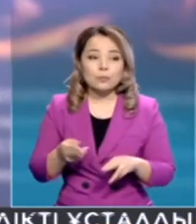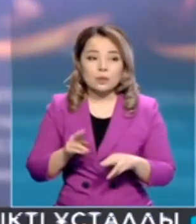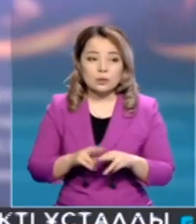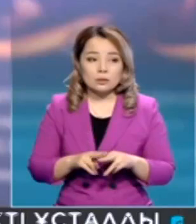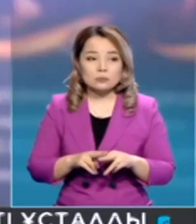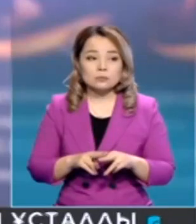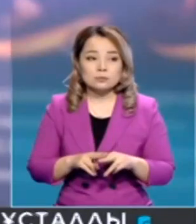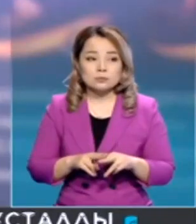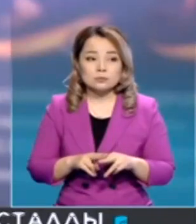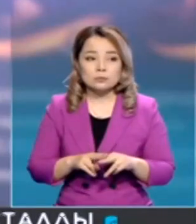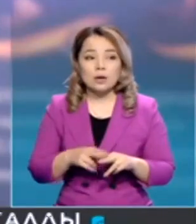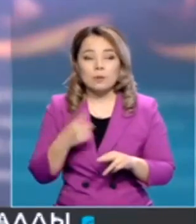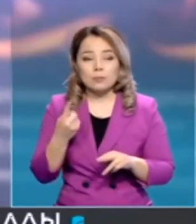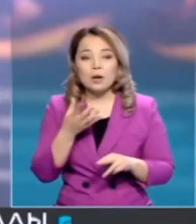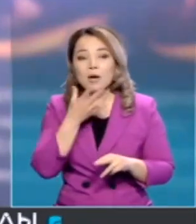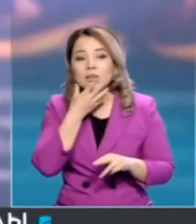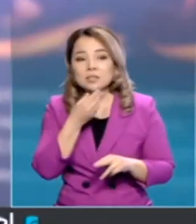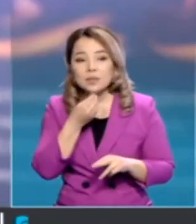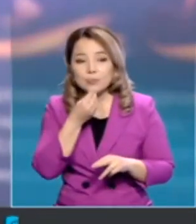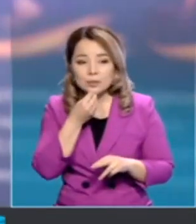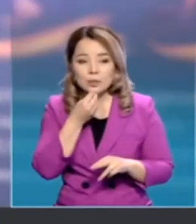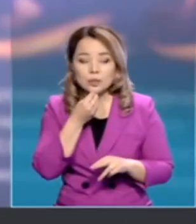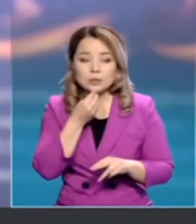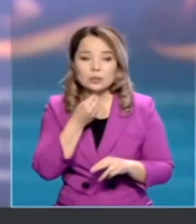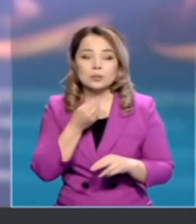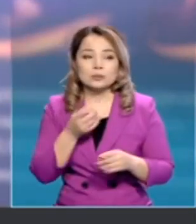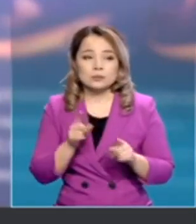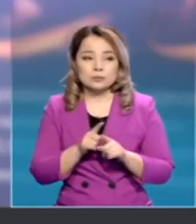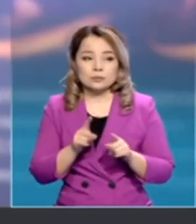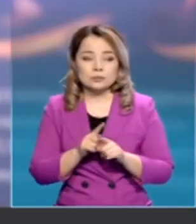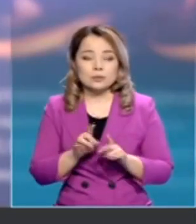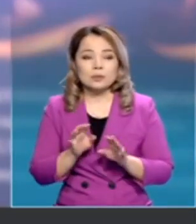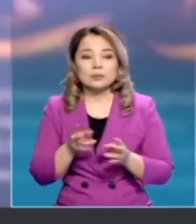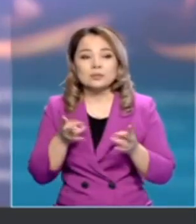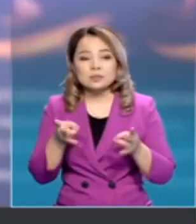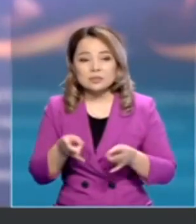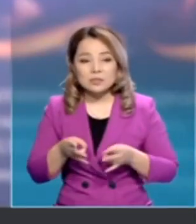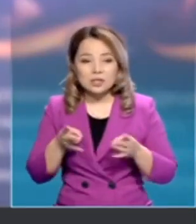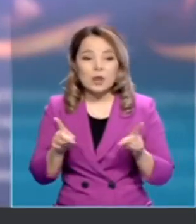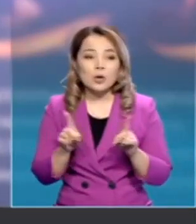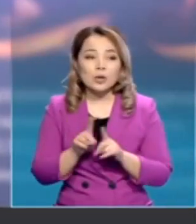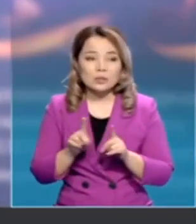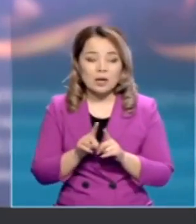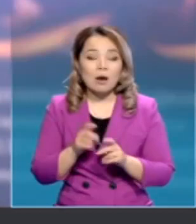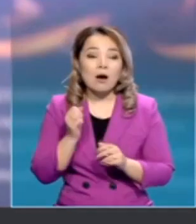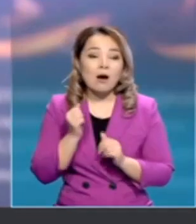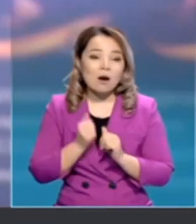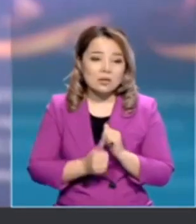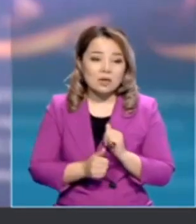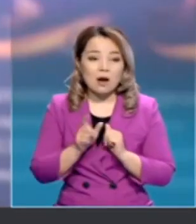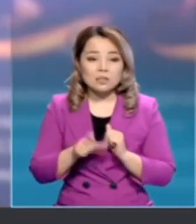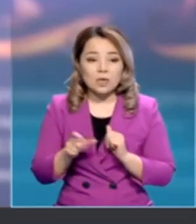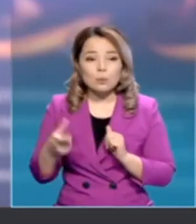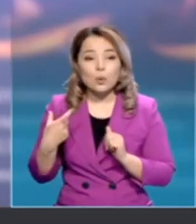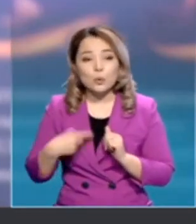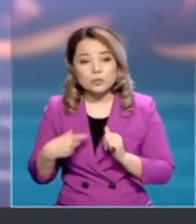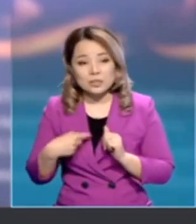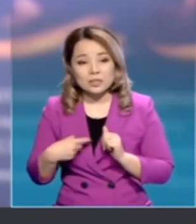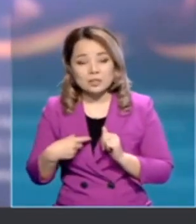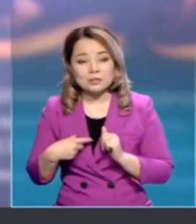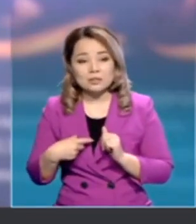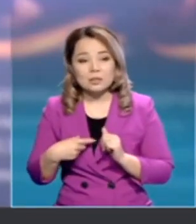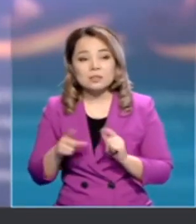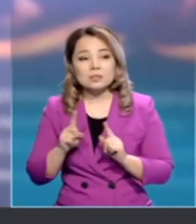жоқ. Ал бір әдемілік, сұлулық және де әр адам